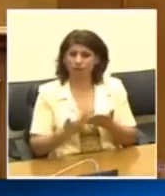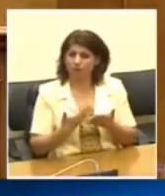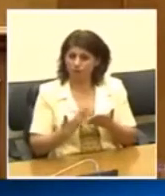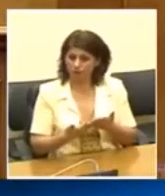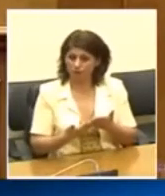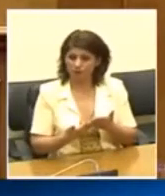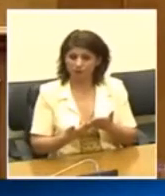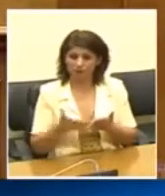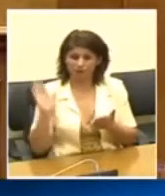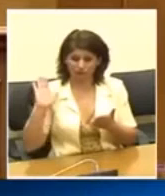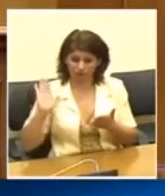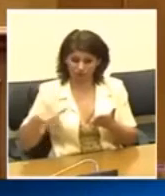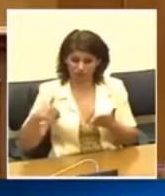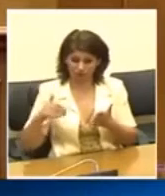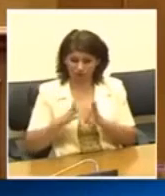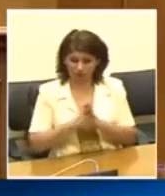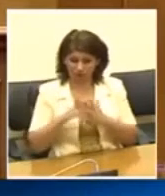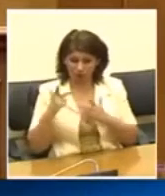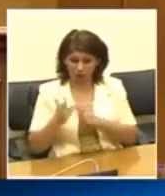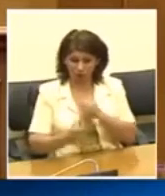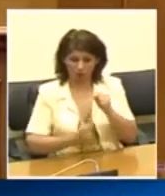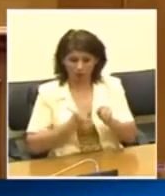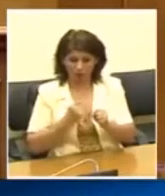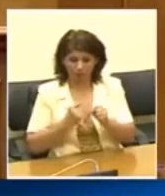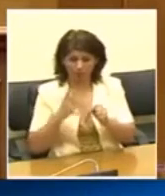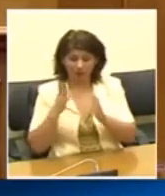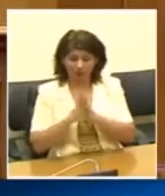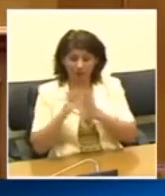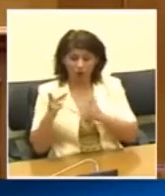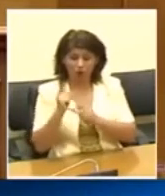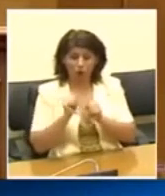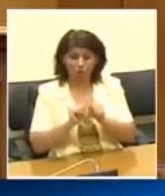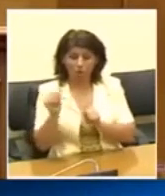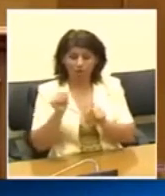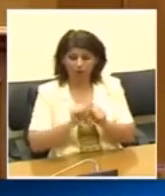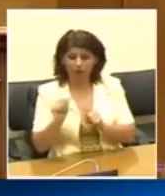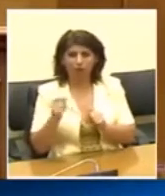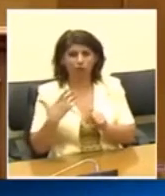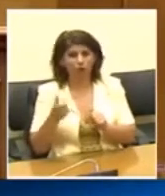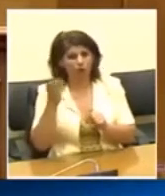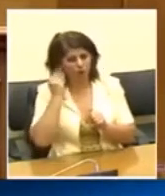το τελευταίο 18 μήνες που έχουμε ακούσει που δεν έχει καταρρεύσει.